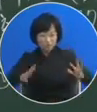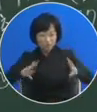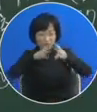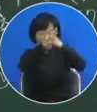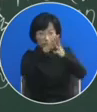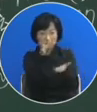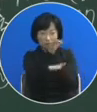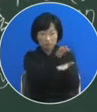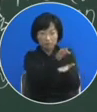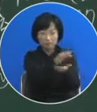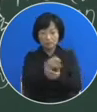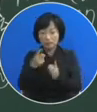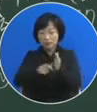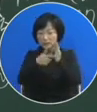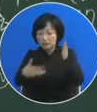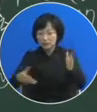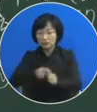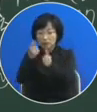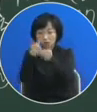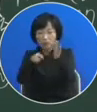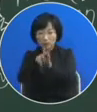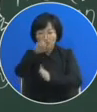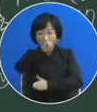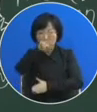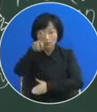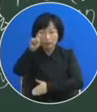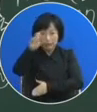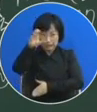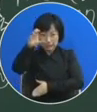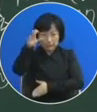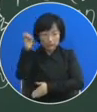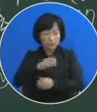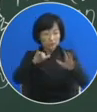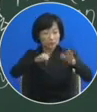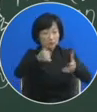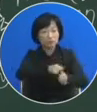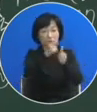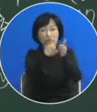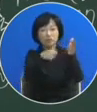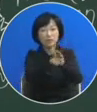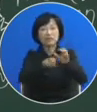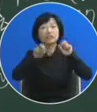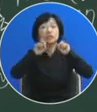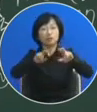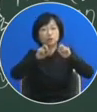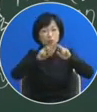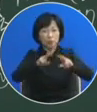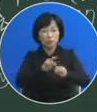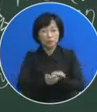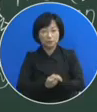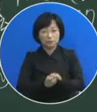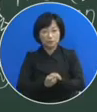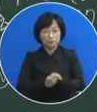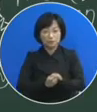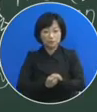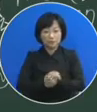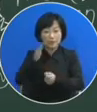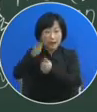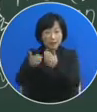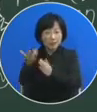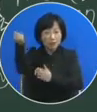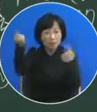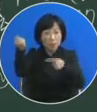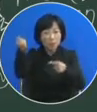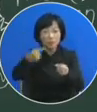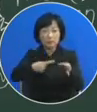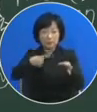this region. 시대 살리는 ROTC. And the ROTC to save this age. 세계 살리는 선교. And the mission to save the world. 하나님의 것인 11조. And